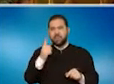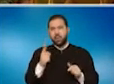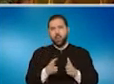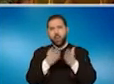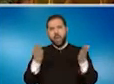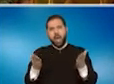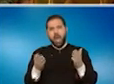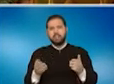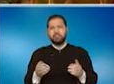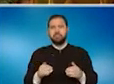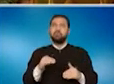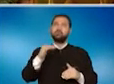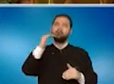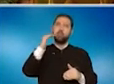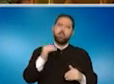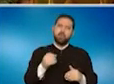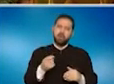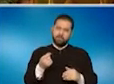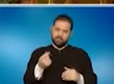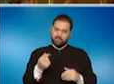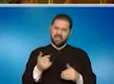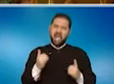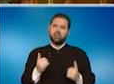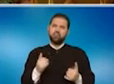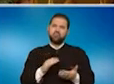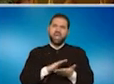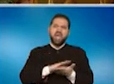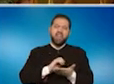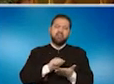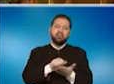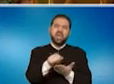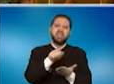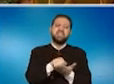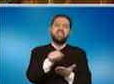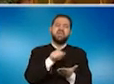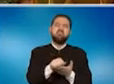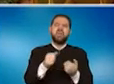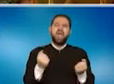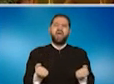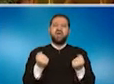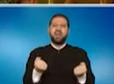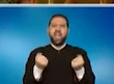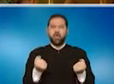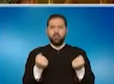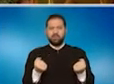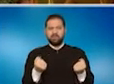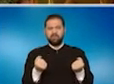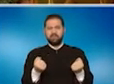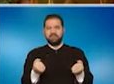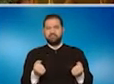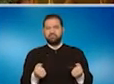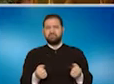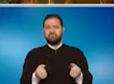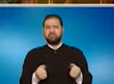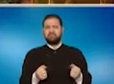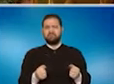O carte destul de scumpă, așa ca o paranteză, atunci se tipăreau sau se scriau, că de fapt nu apăruse tiparul în vremea Patericului Egiptean, se scriau